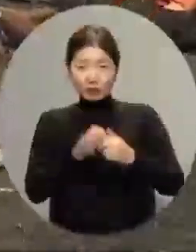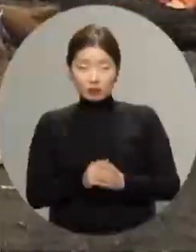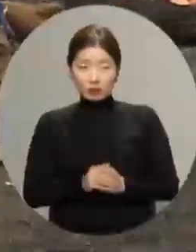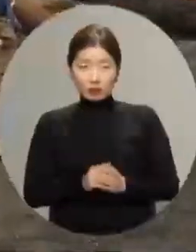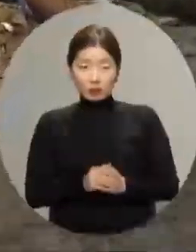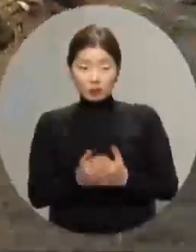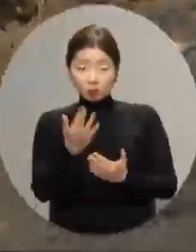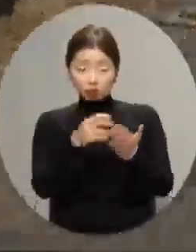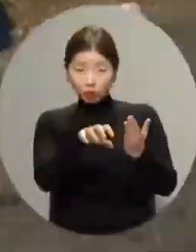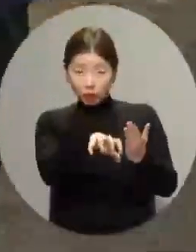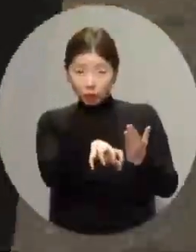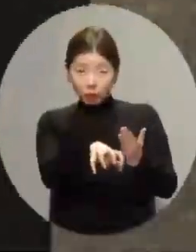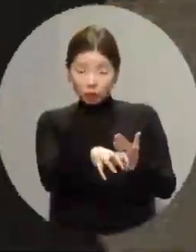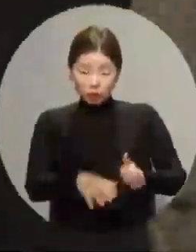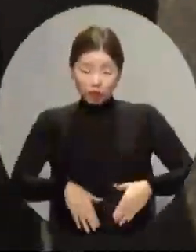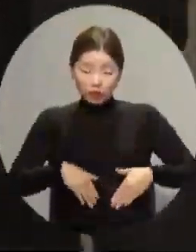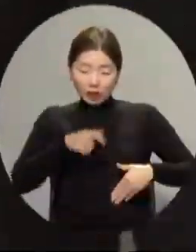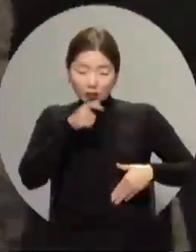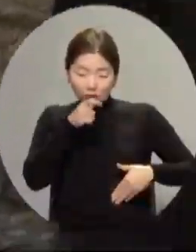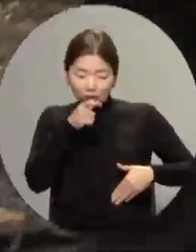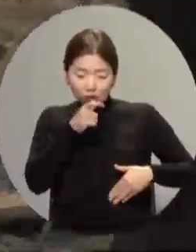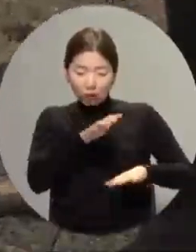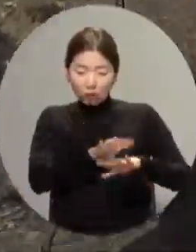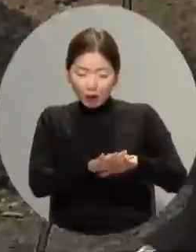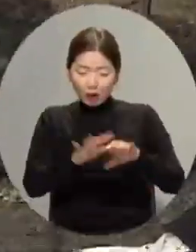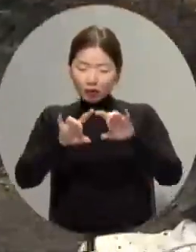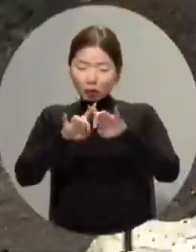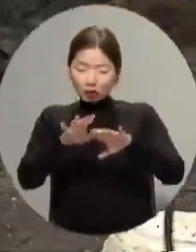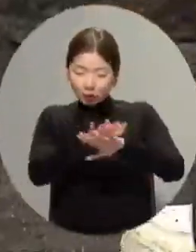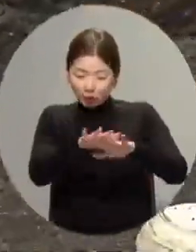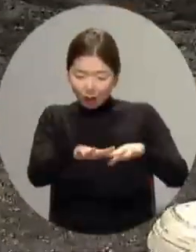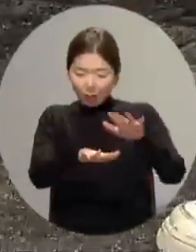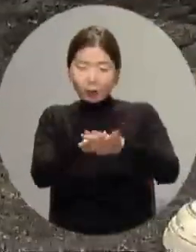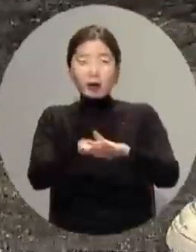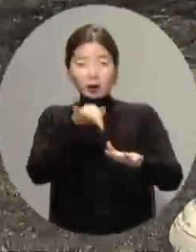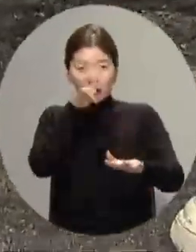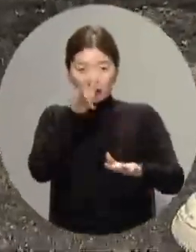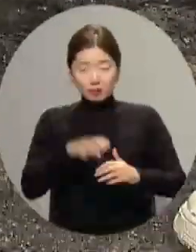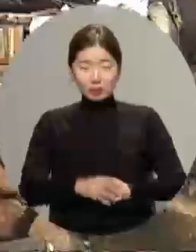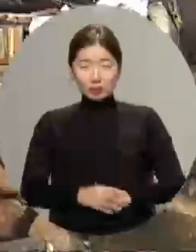난 현장에서는 온수매트 위에 전기장판이 겹쳐져 바닥에 깔려 있었습니다.